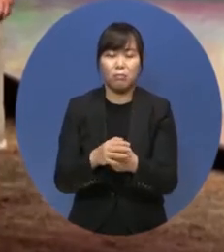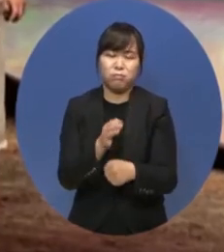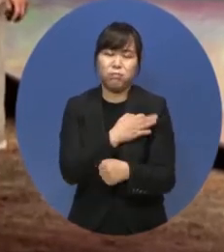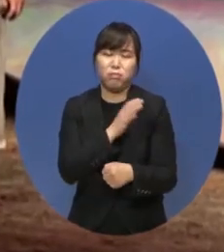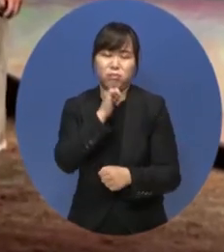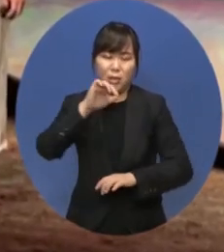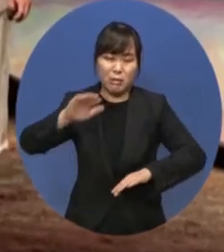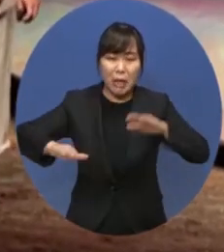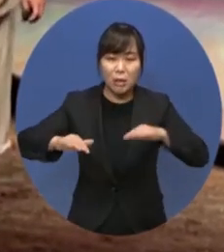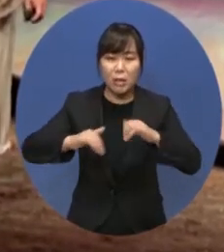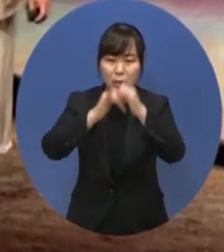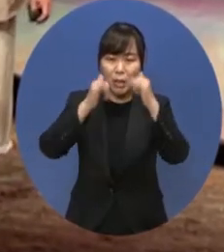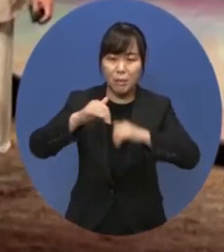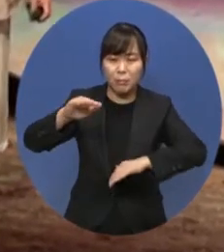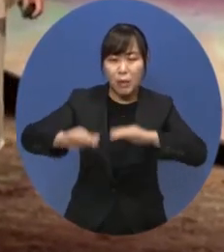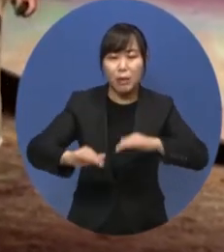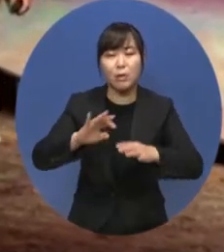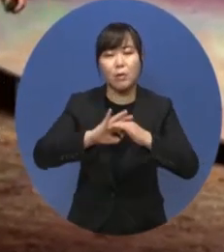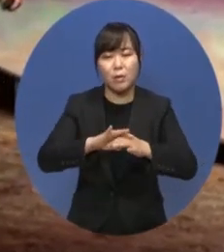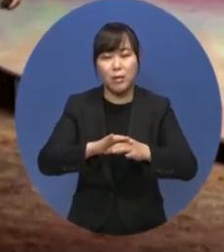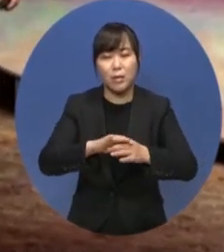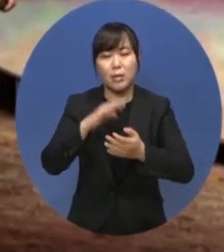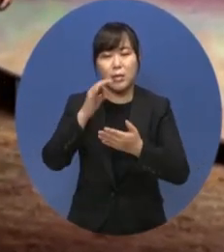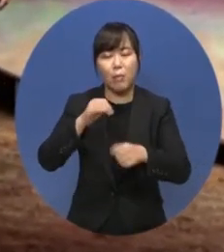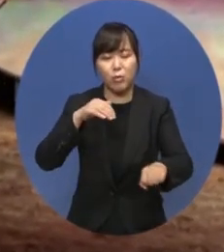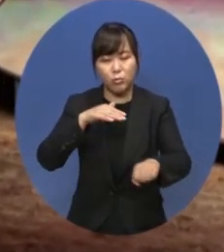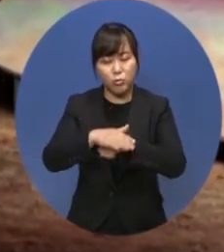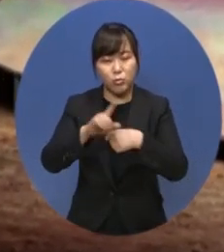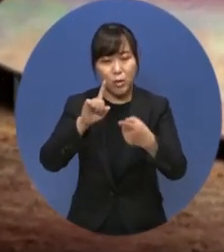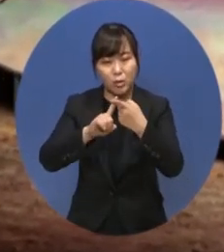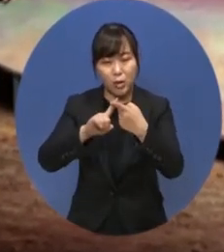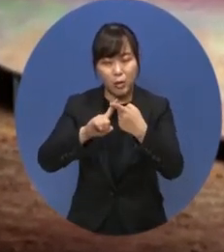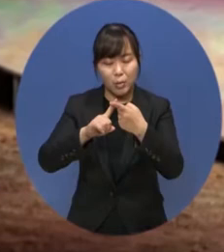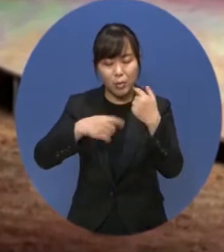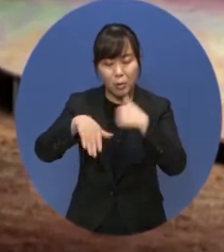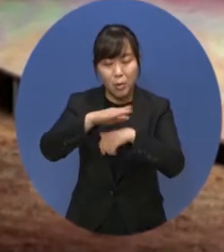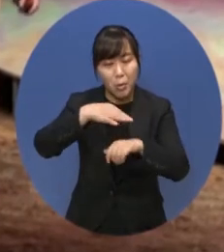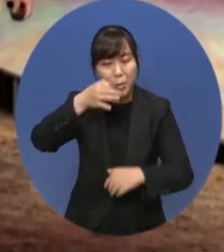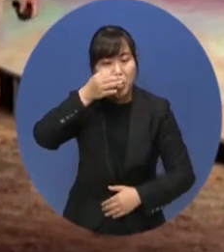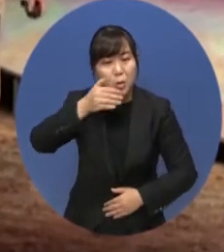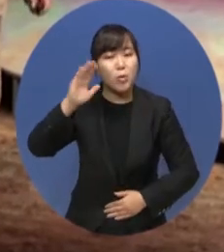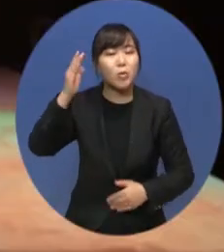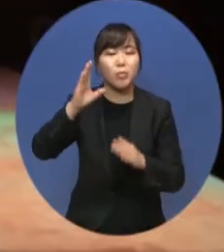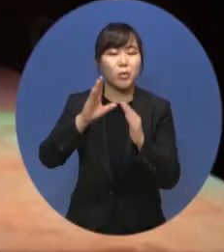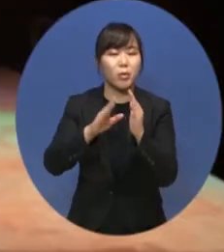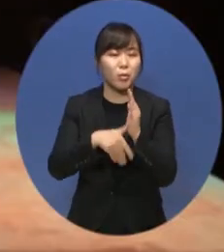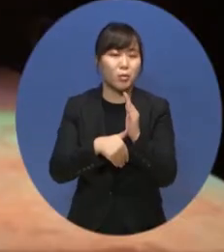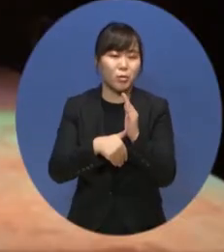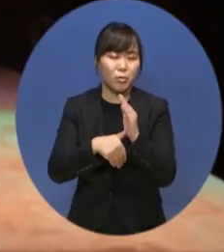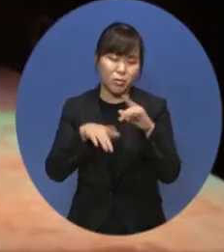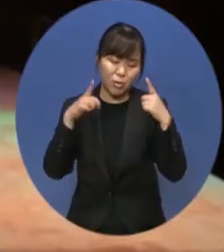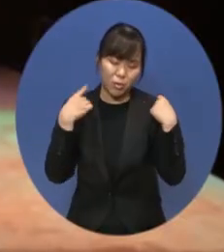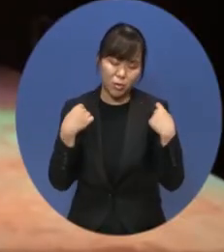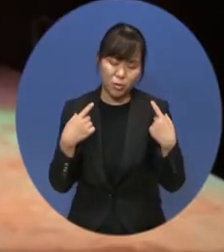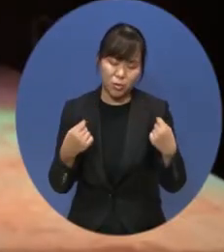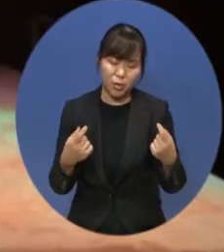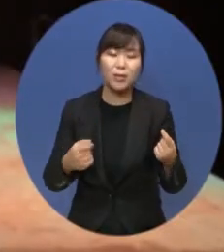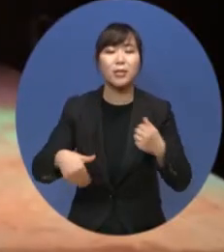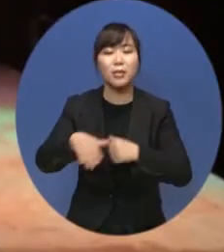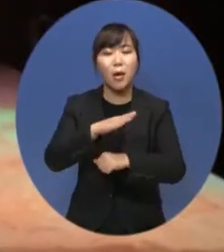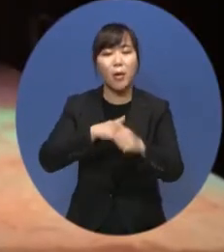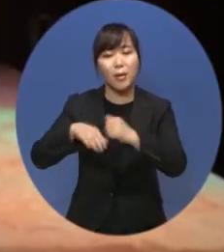빈부격차와 사회 불공평이라는 자본주의 모순이 깊어지는 요즘에도 여전히